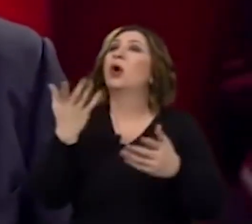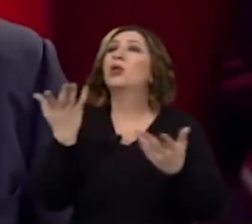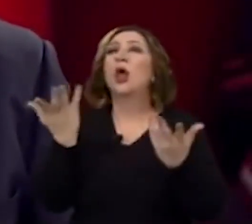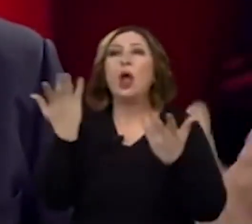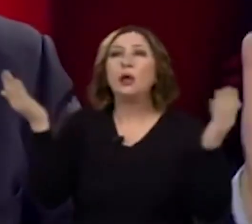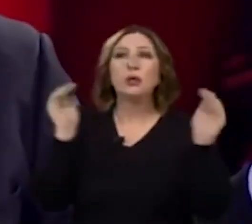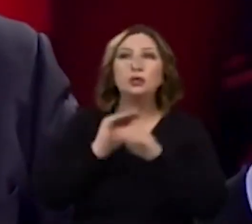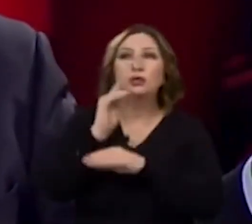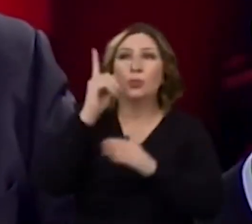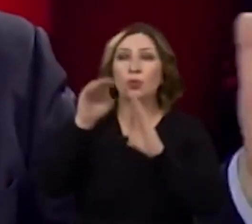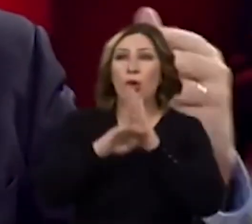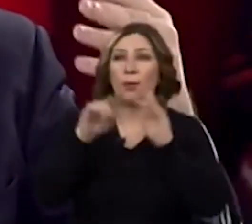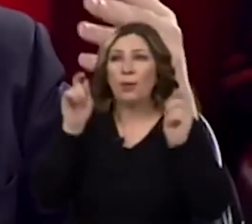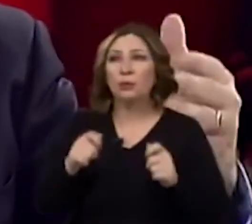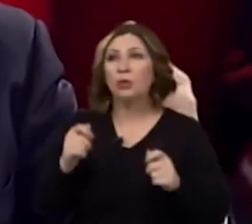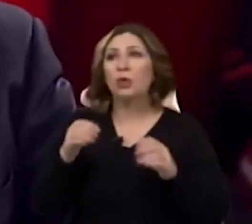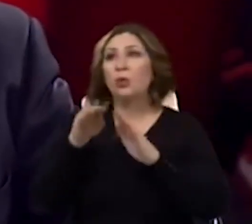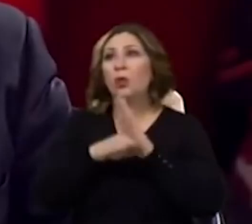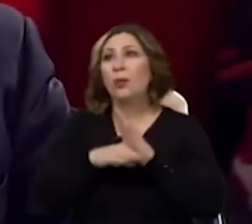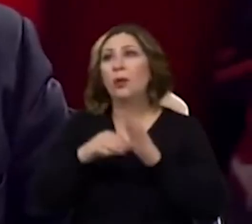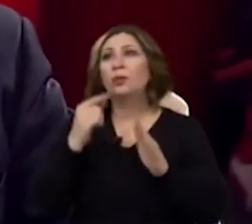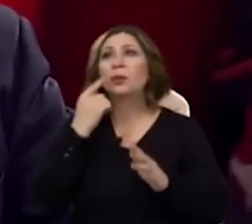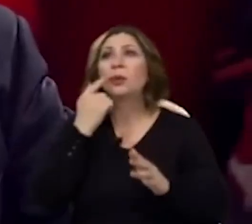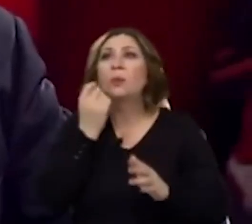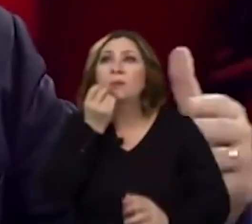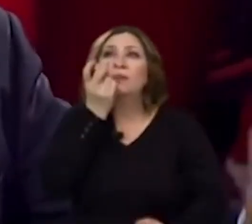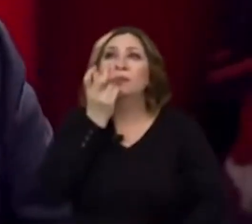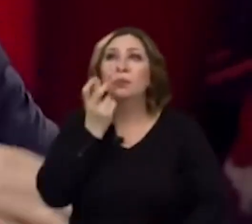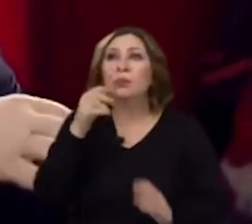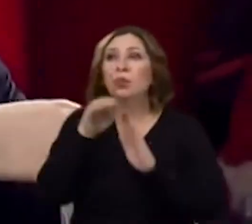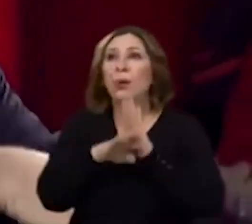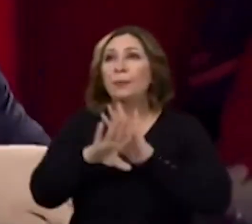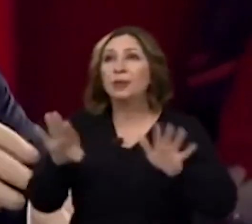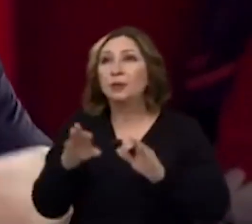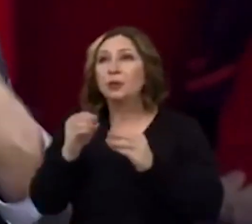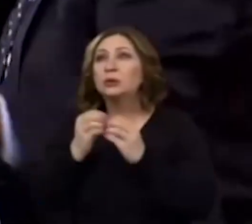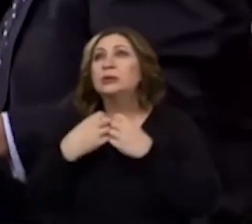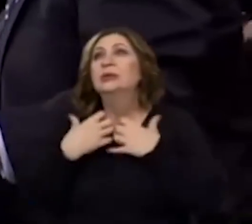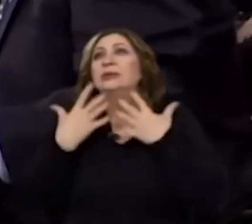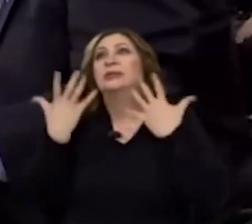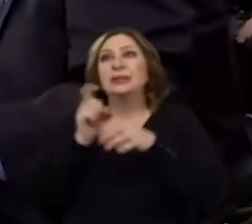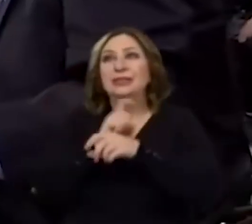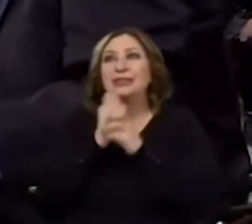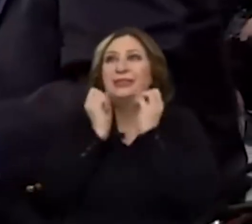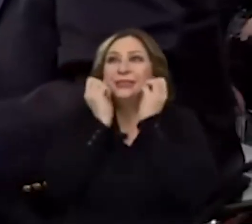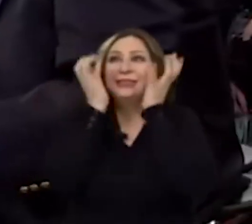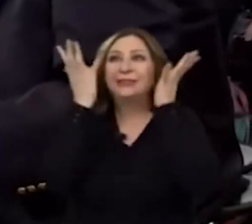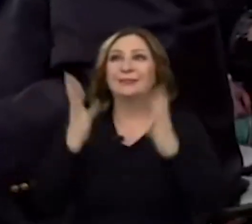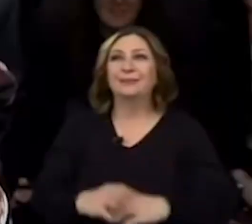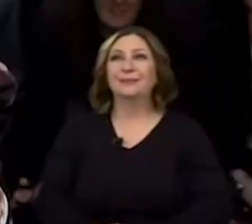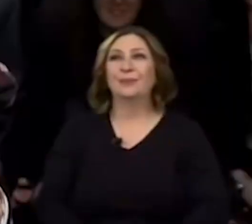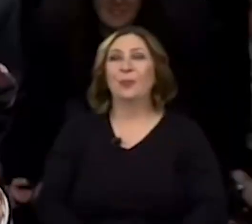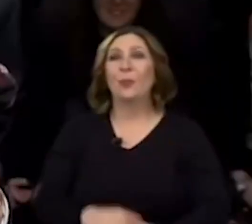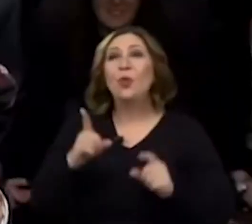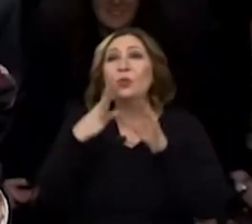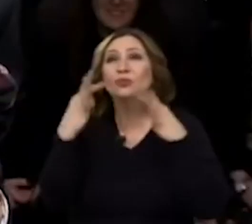Erman Toroğlu'yla falan bir program yapardım. Evet. Programı ararken dudağımda uçuk çıkar, program biter, kurdeşen dökerdim mutsuzlukta.